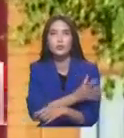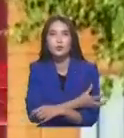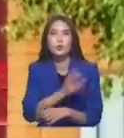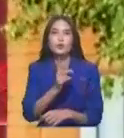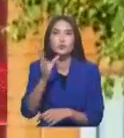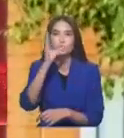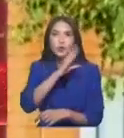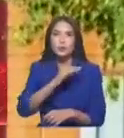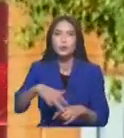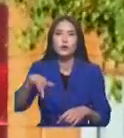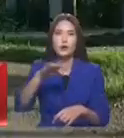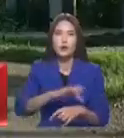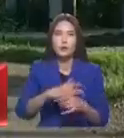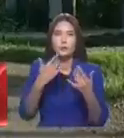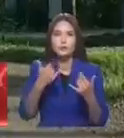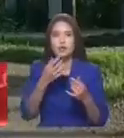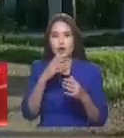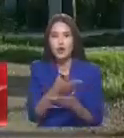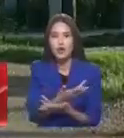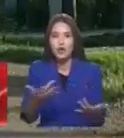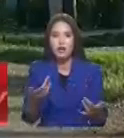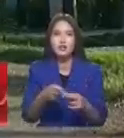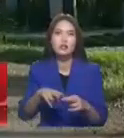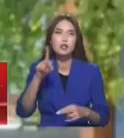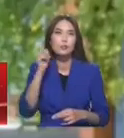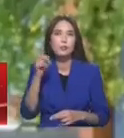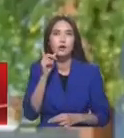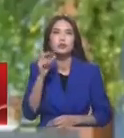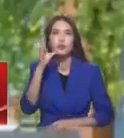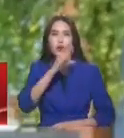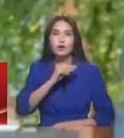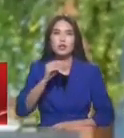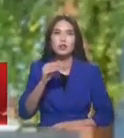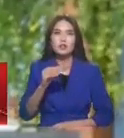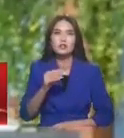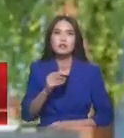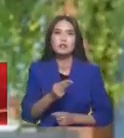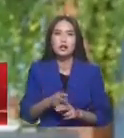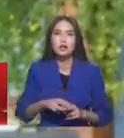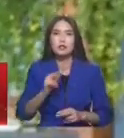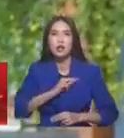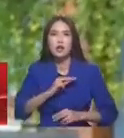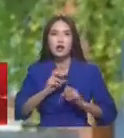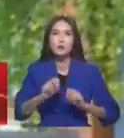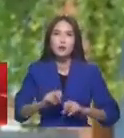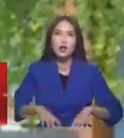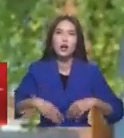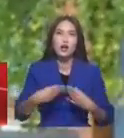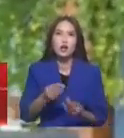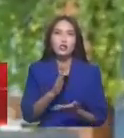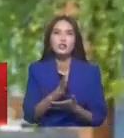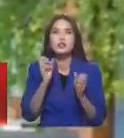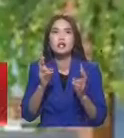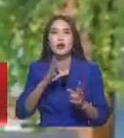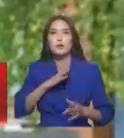подсоединяется сразу к центральному отоплению. Чтобы вот молодежь не уезжала, допустим, вот сейчас наши товаропроизводители вот и как на своем